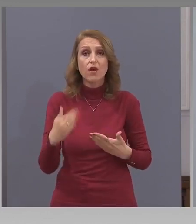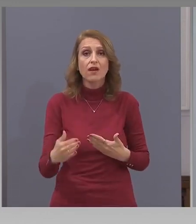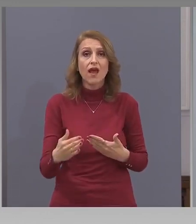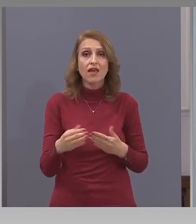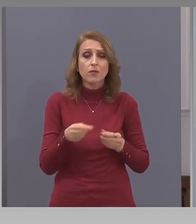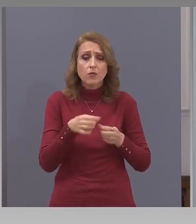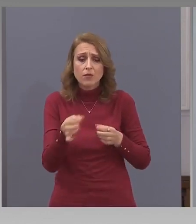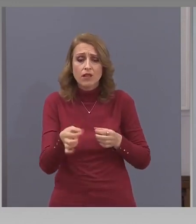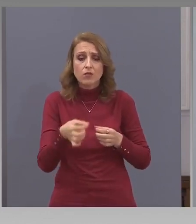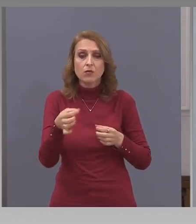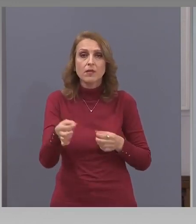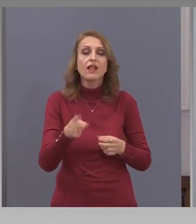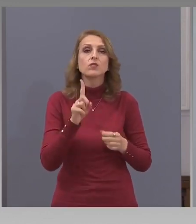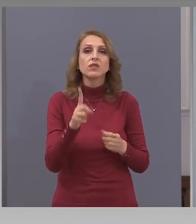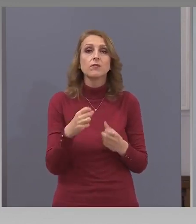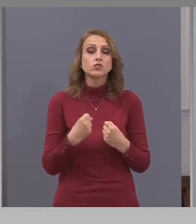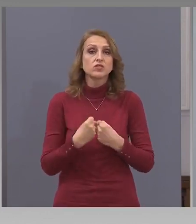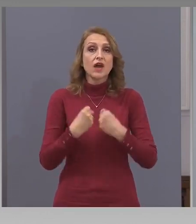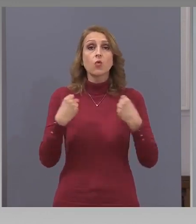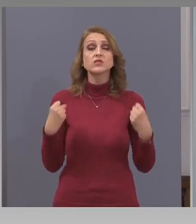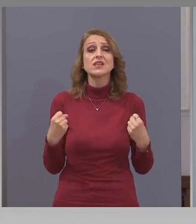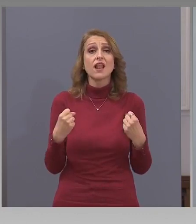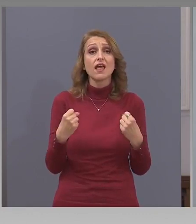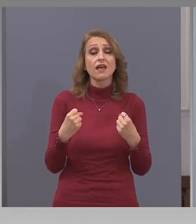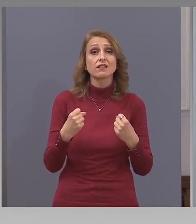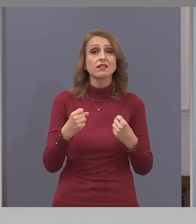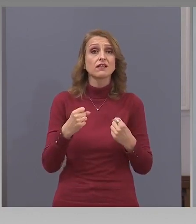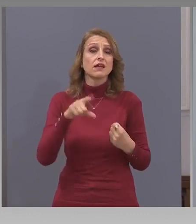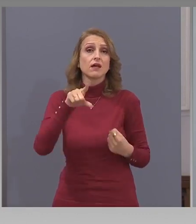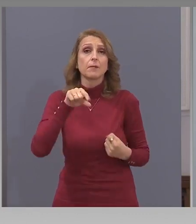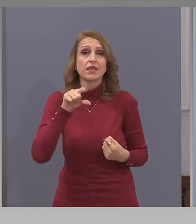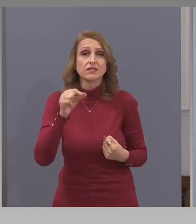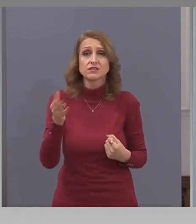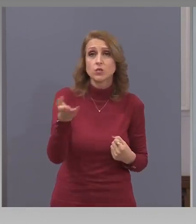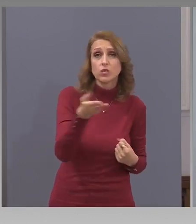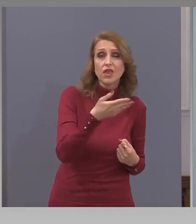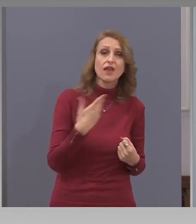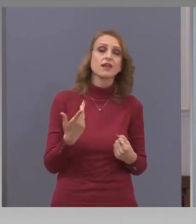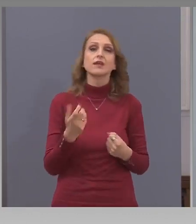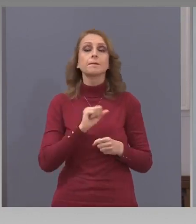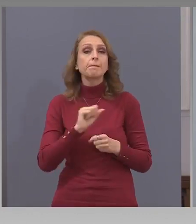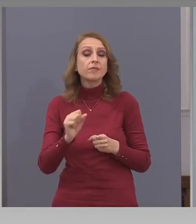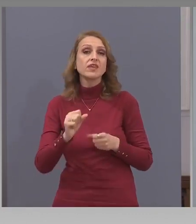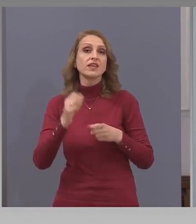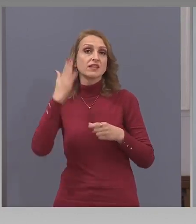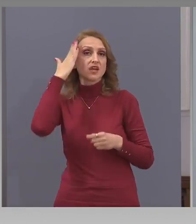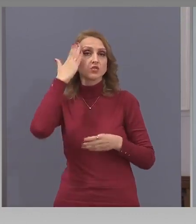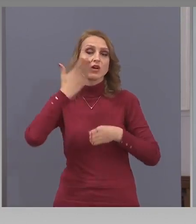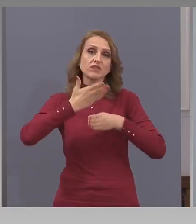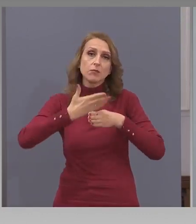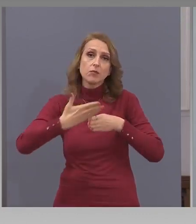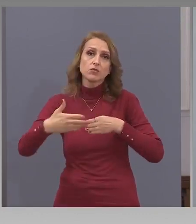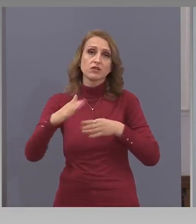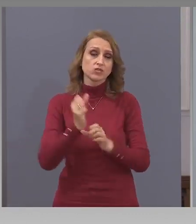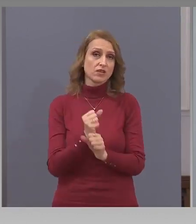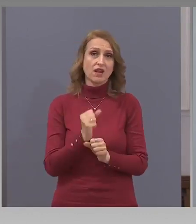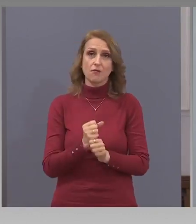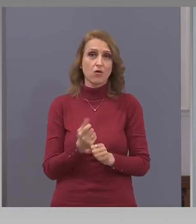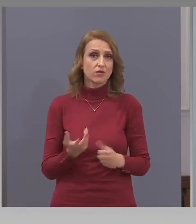да оцелеят действително пенсионери, системи и да работят, да остане да работи държава.